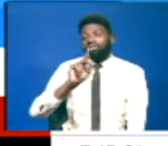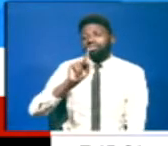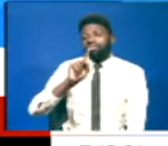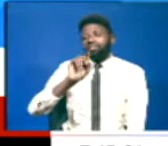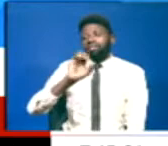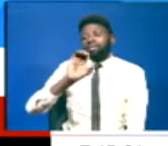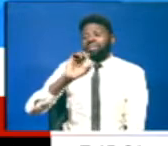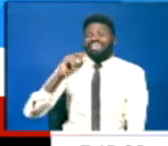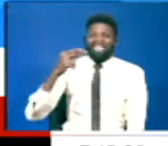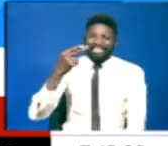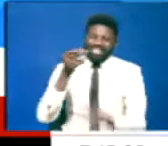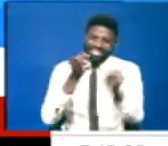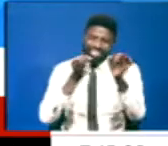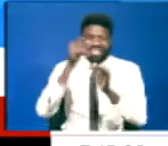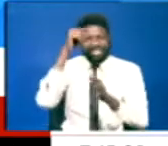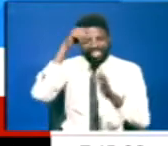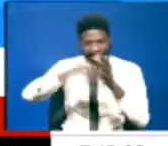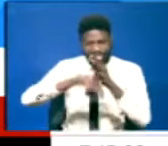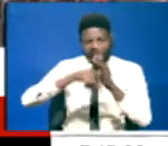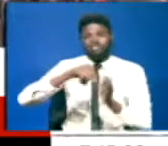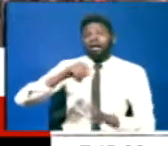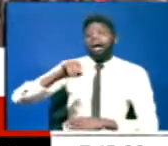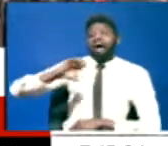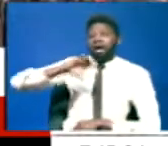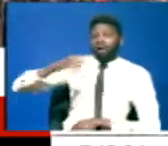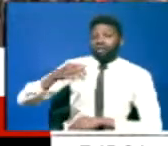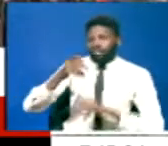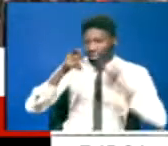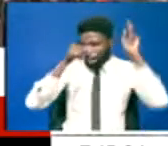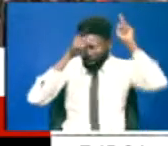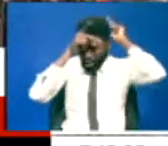kutoka kaunti ya Kakamega.